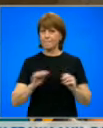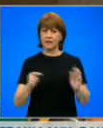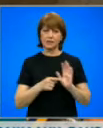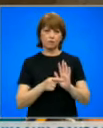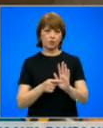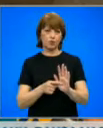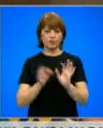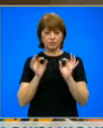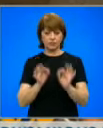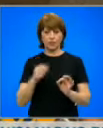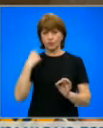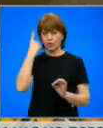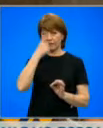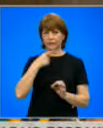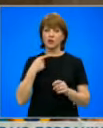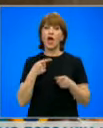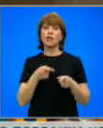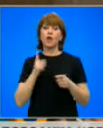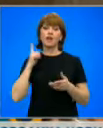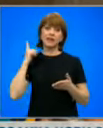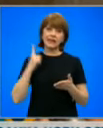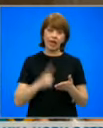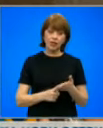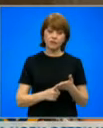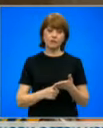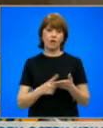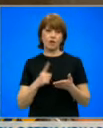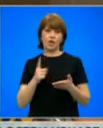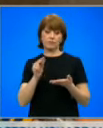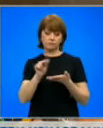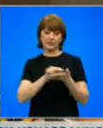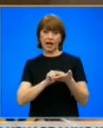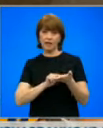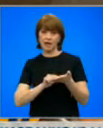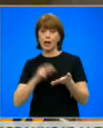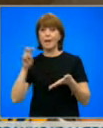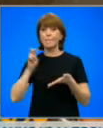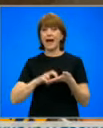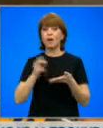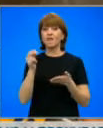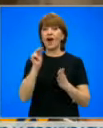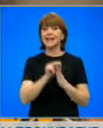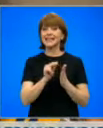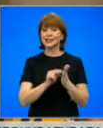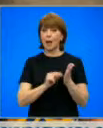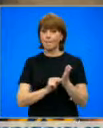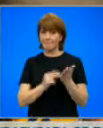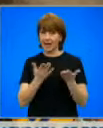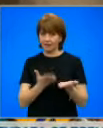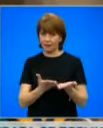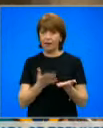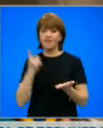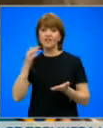лице, то е било длъжно да декларира дадена банкова сметка, която е в чужбина, в която, измислям си, има 10 000